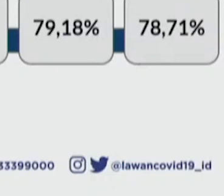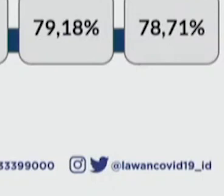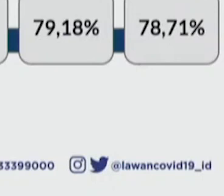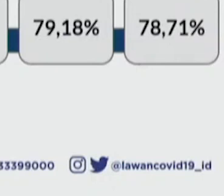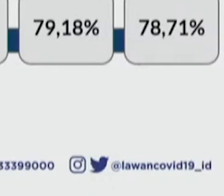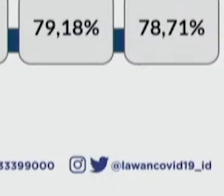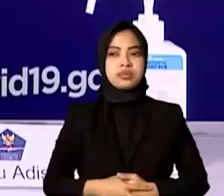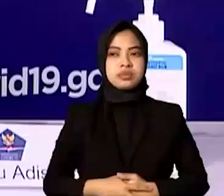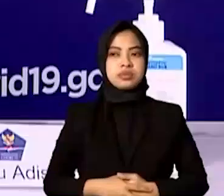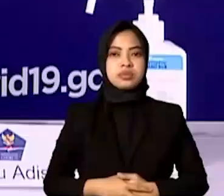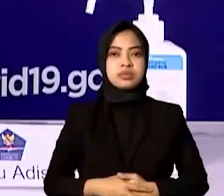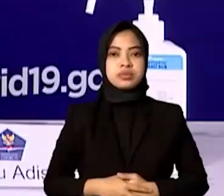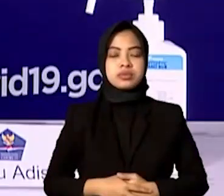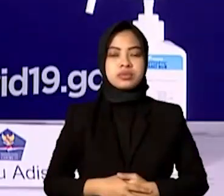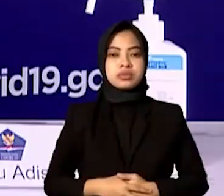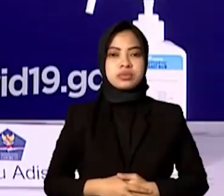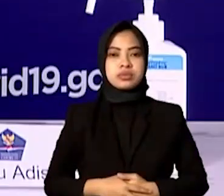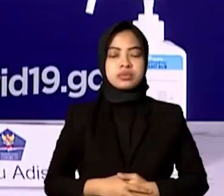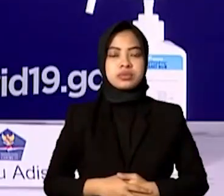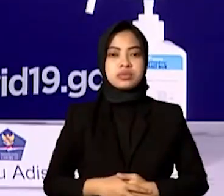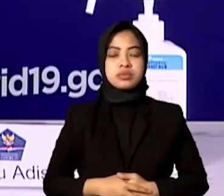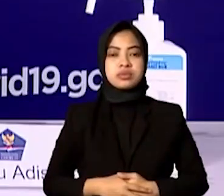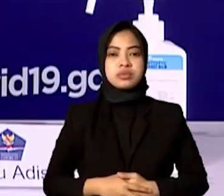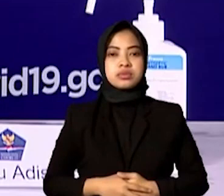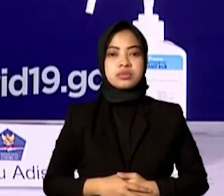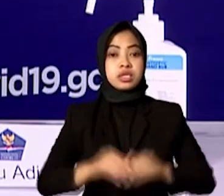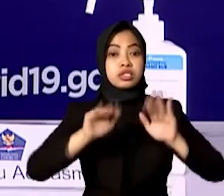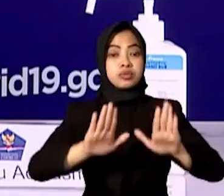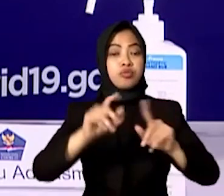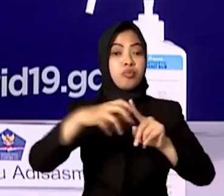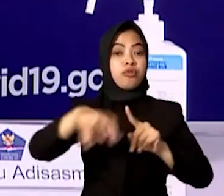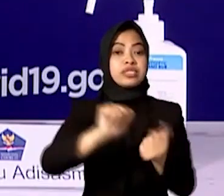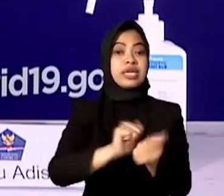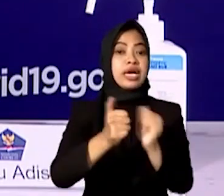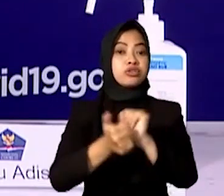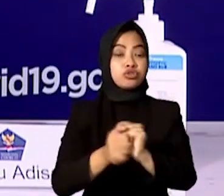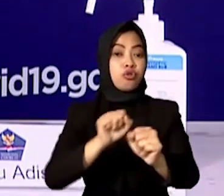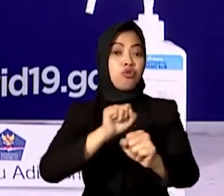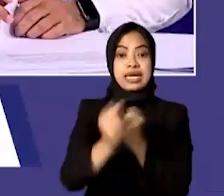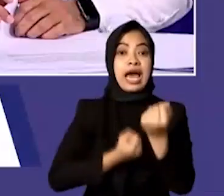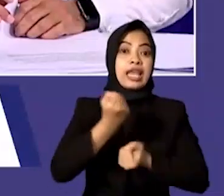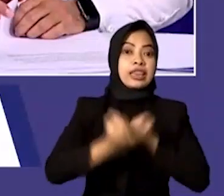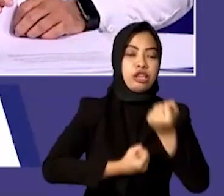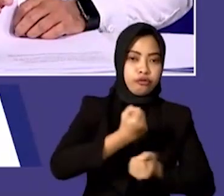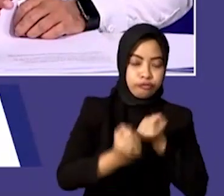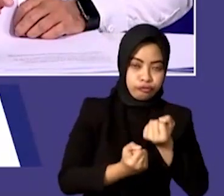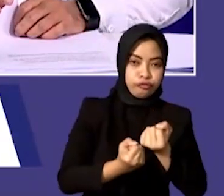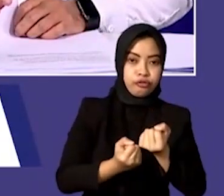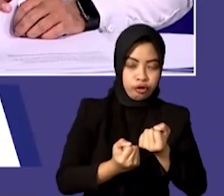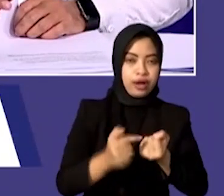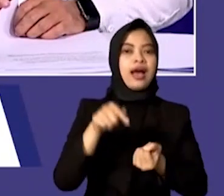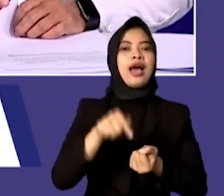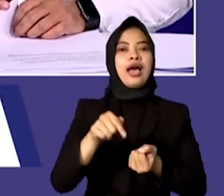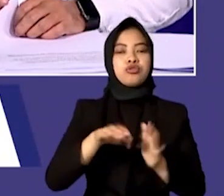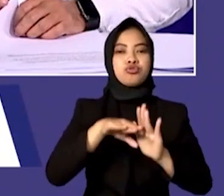meminta peningkatan kualitas rumah sakit rujukan dan ditambahnya fasilitas isolasi Mandiri atau Rumah Sakit darurat Hal ini